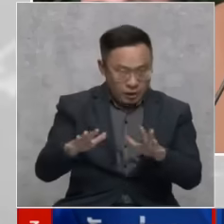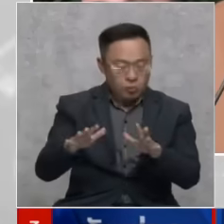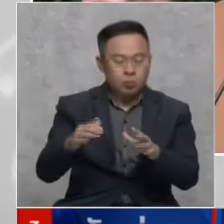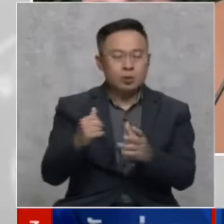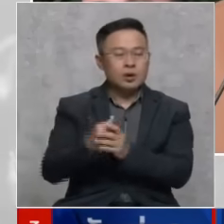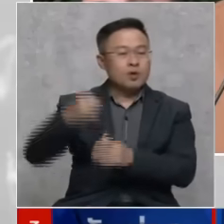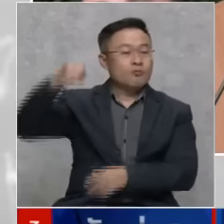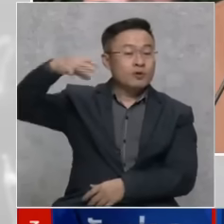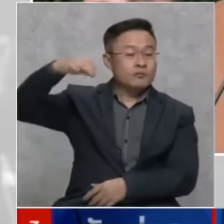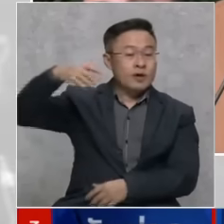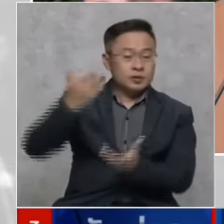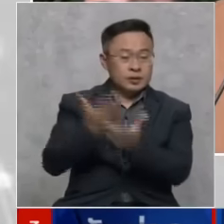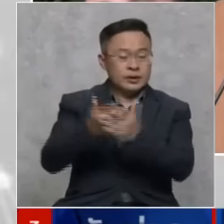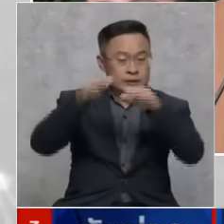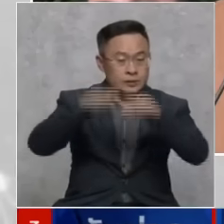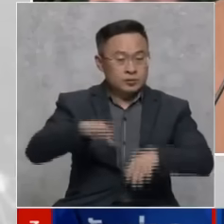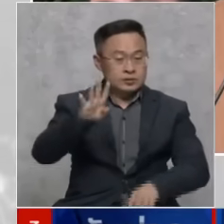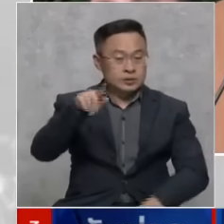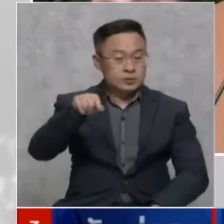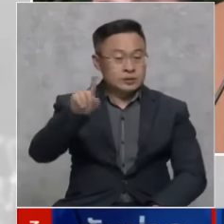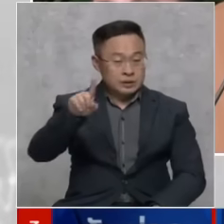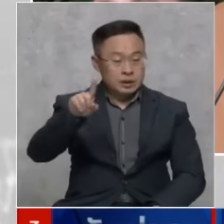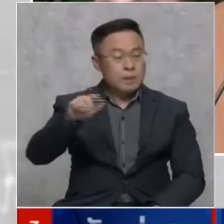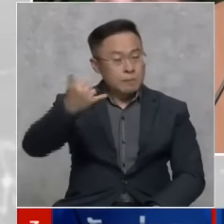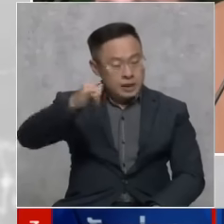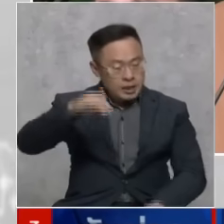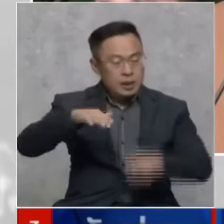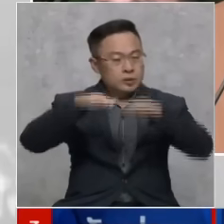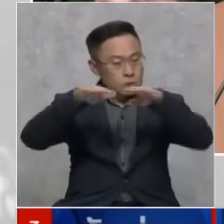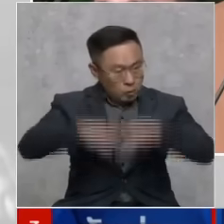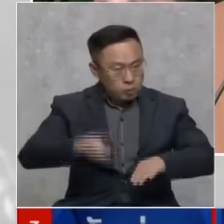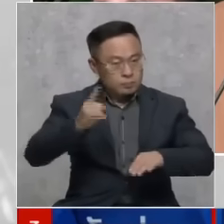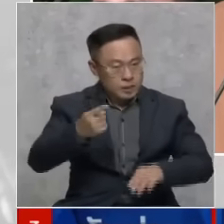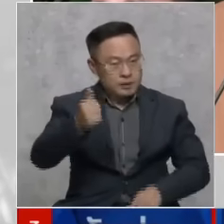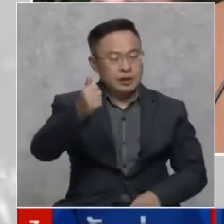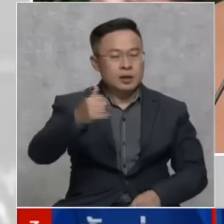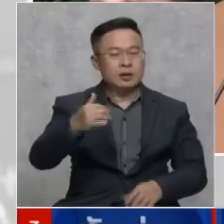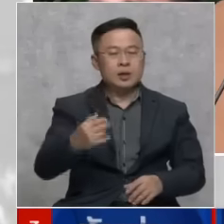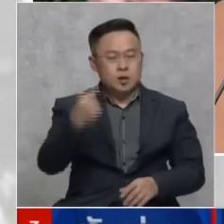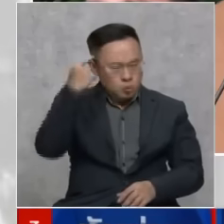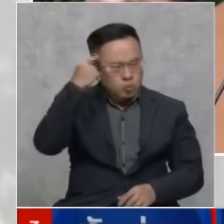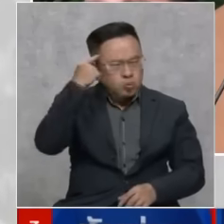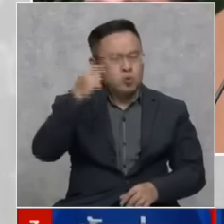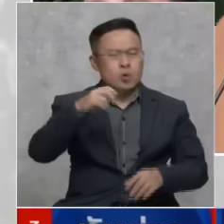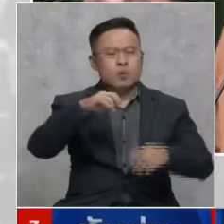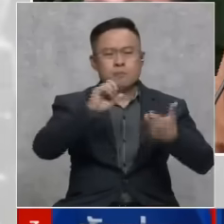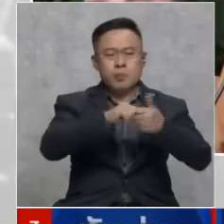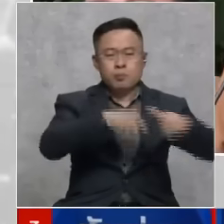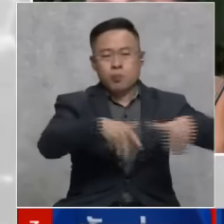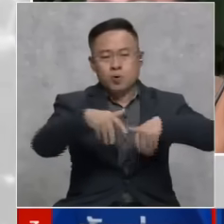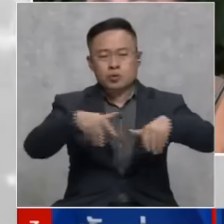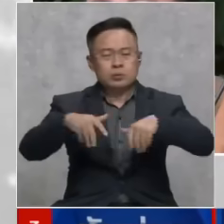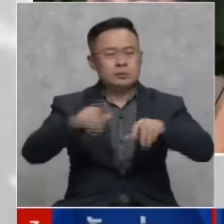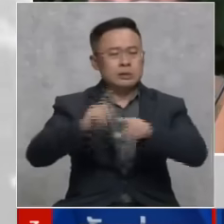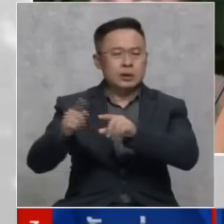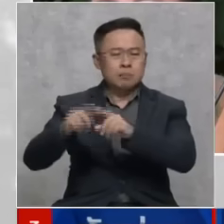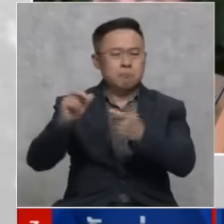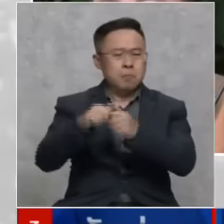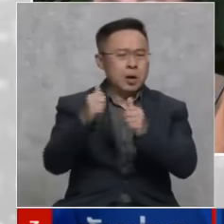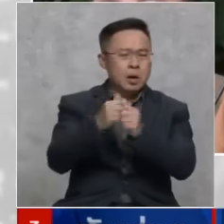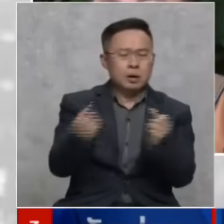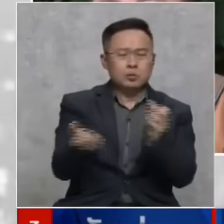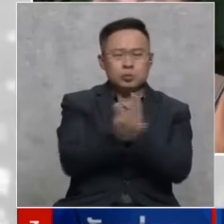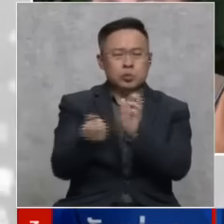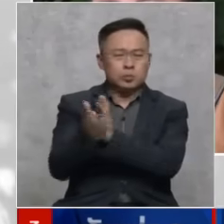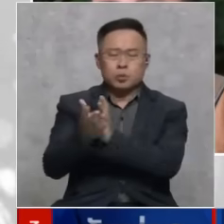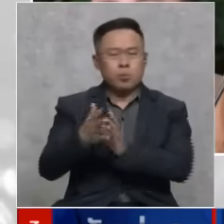ดอยู่แค่ 4.10 บาทก็ได้อาจจะต่ำกว่านั้นก็ได้เพราะเราตระหนักดีว่าพี่น้องเดือดร้อนทุกภาคส่วนนะครับไม่อยาก